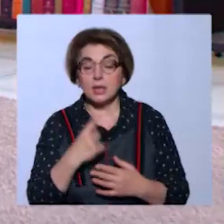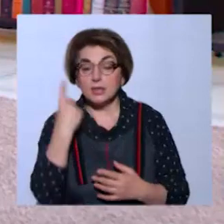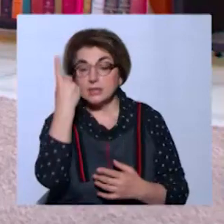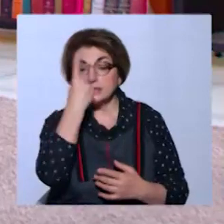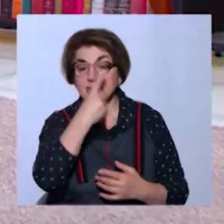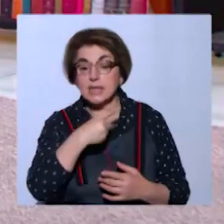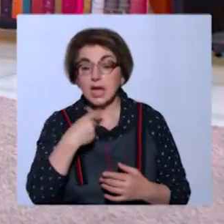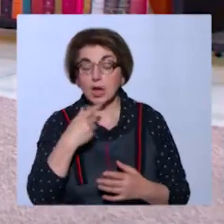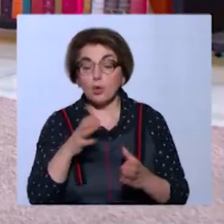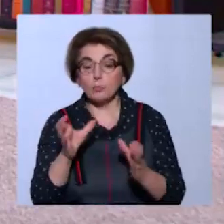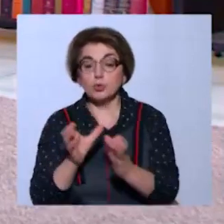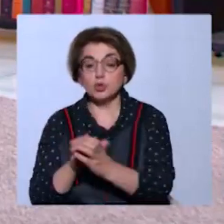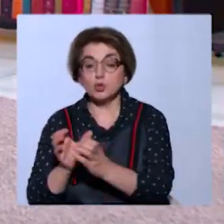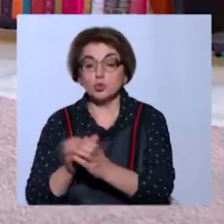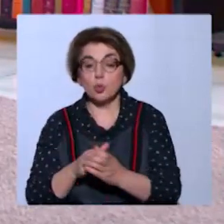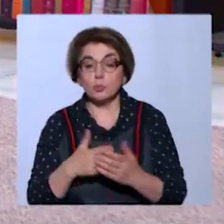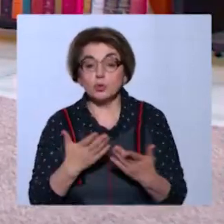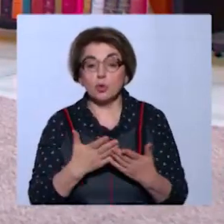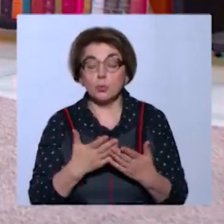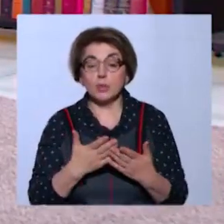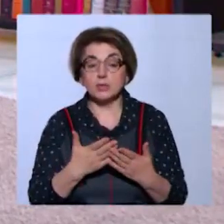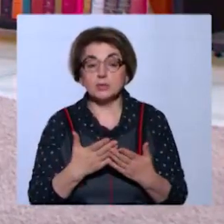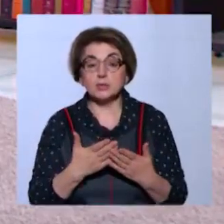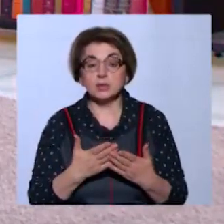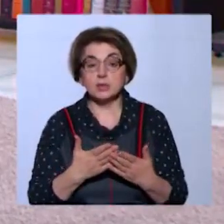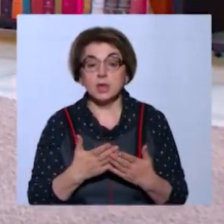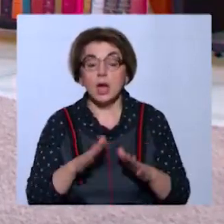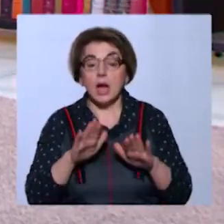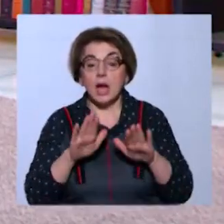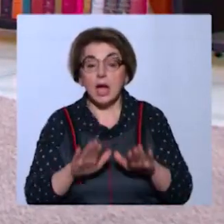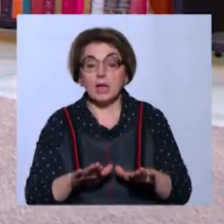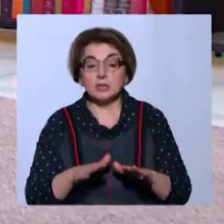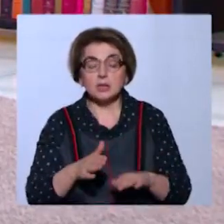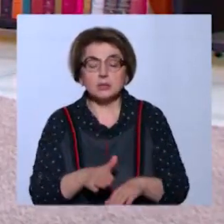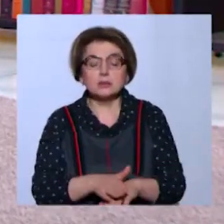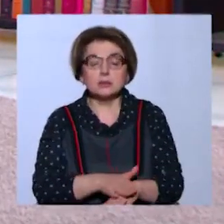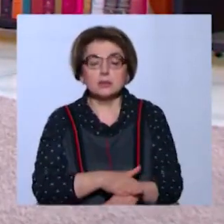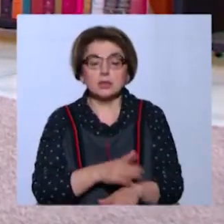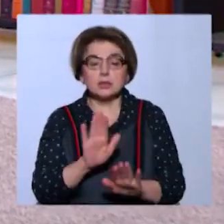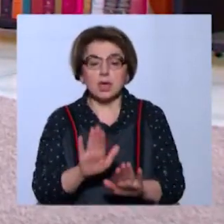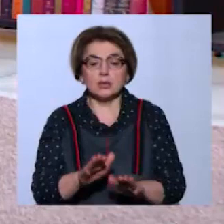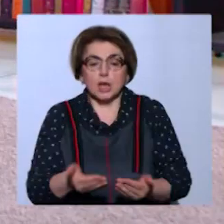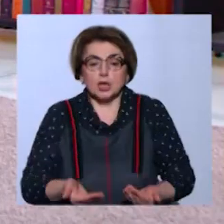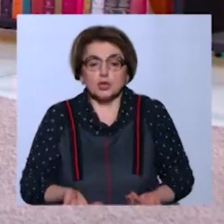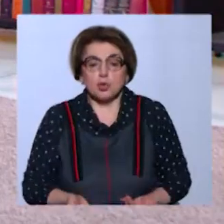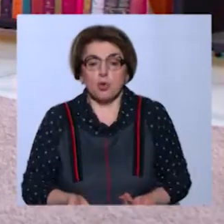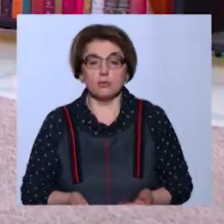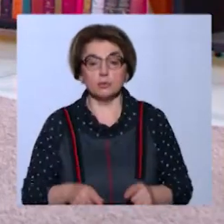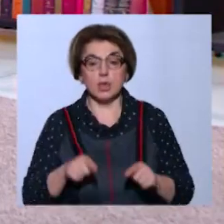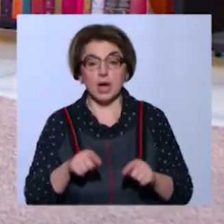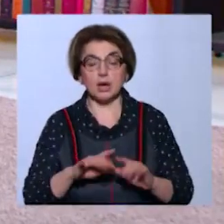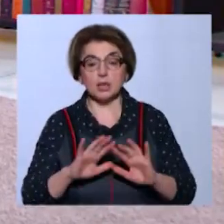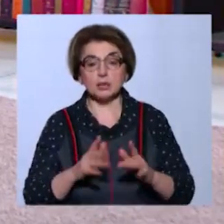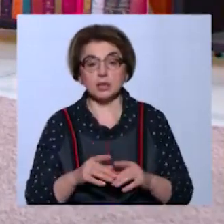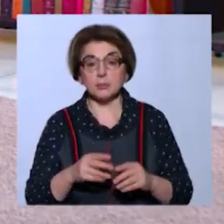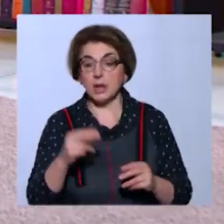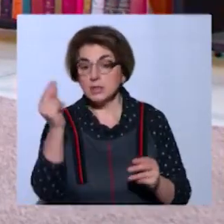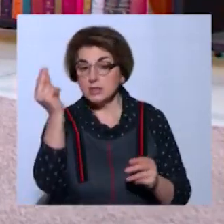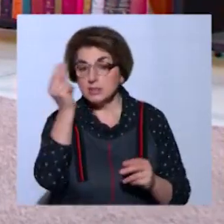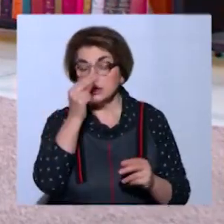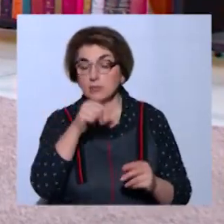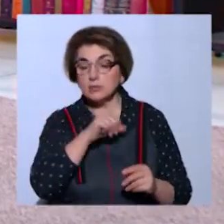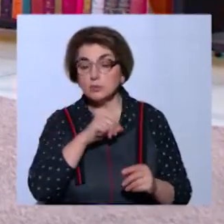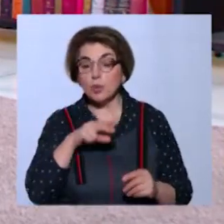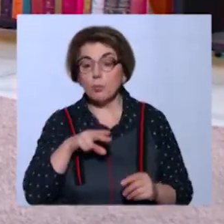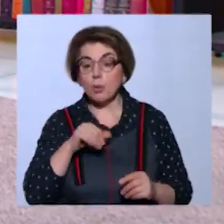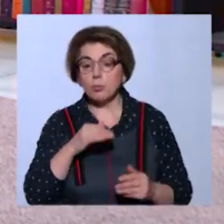სახეობის ჯგუფი, რომელიც გარკვეულ ადგილას დიდი ხნის განმავლობაში ცხოვრობს და აქ ხდება შესწავლა